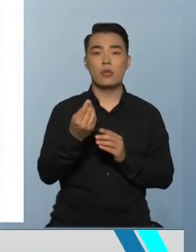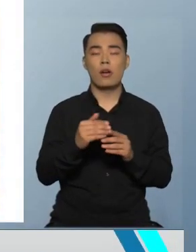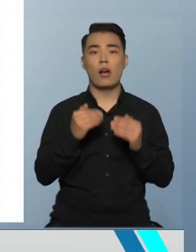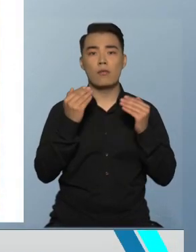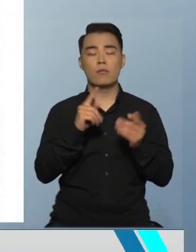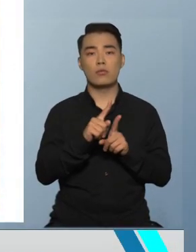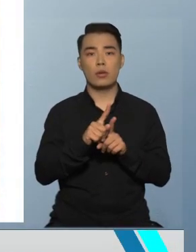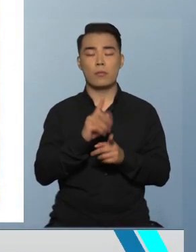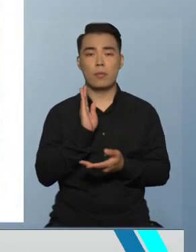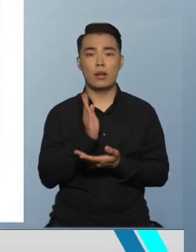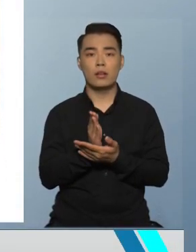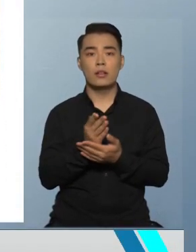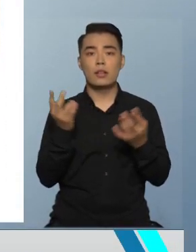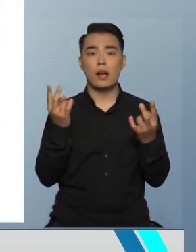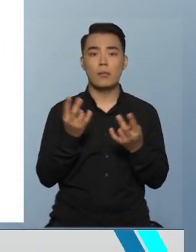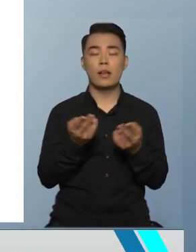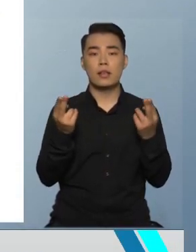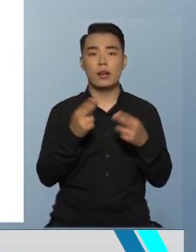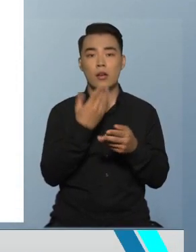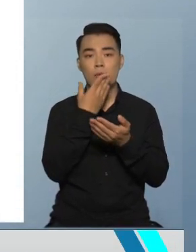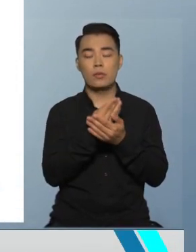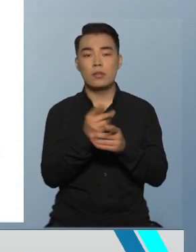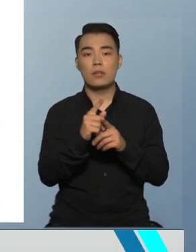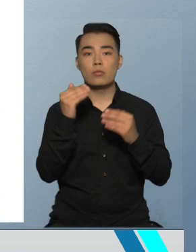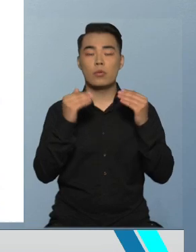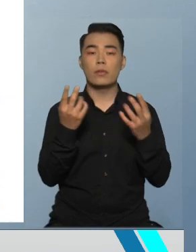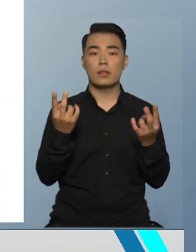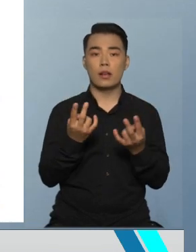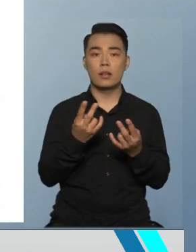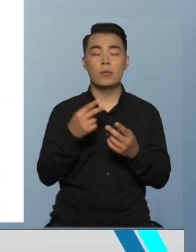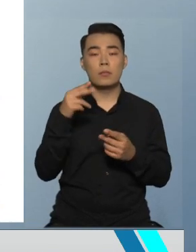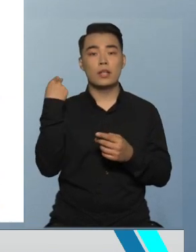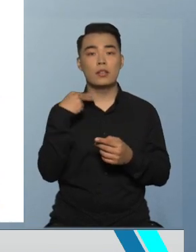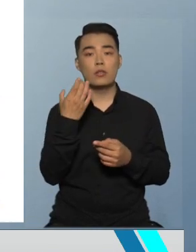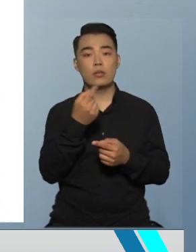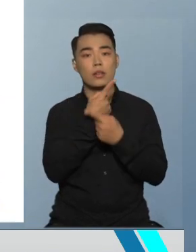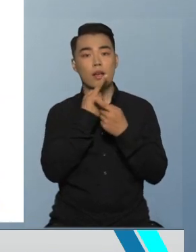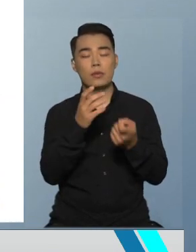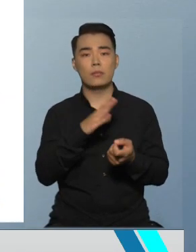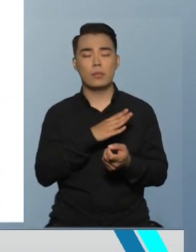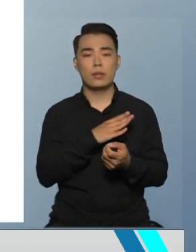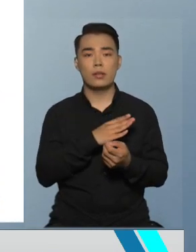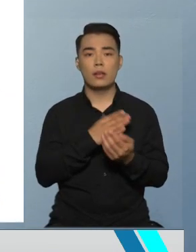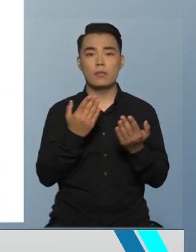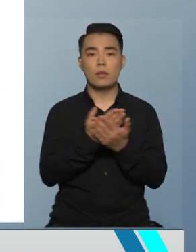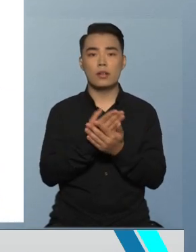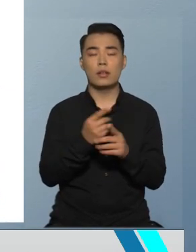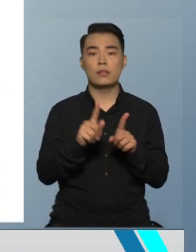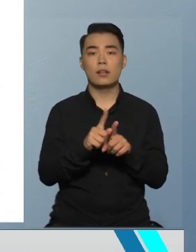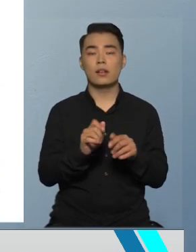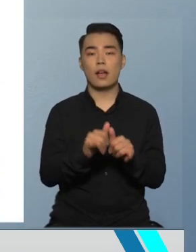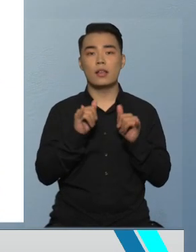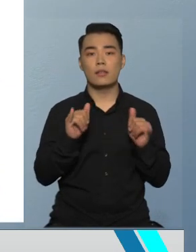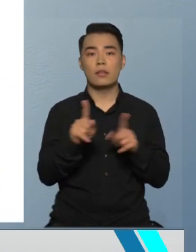высокими, поэтому есть необходимость сохранять действующие условия. Президенту также представили информацию о развитии